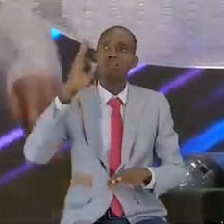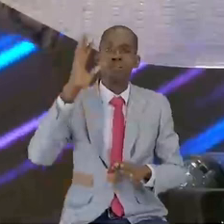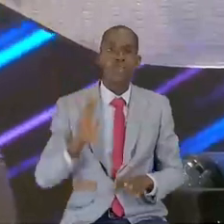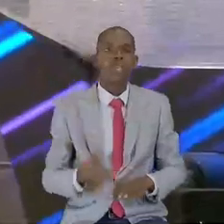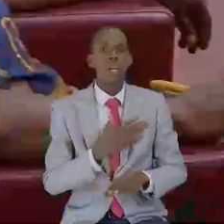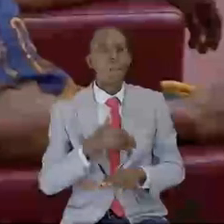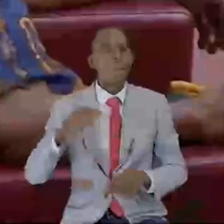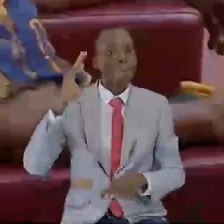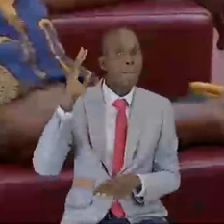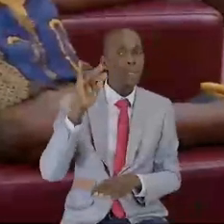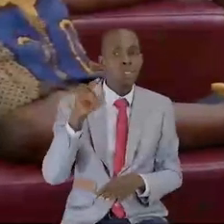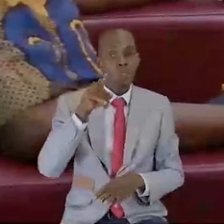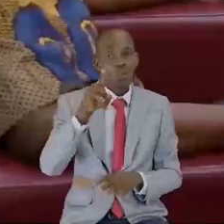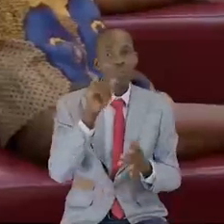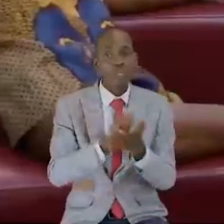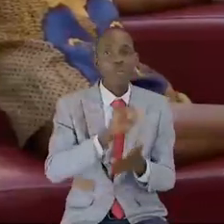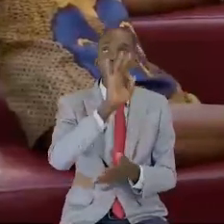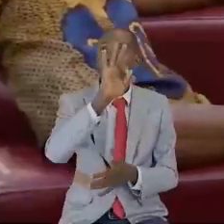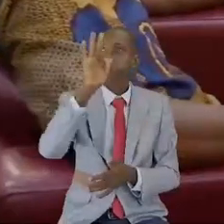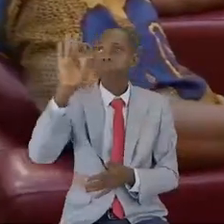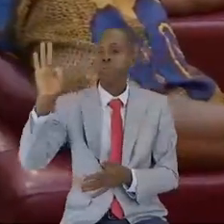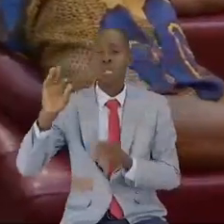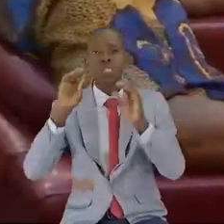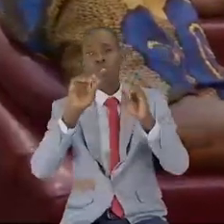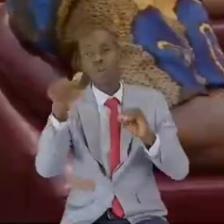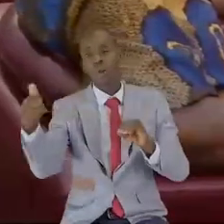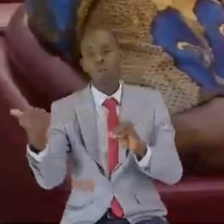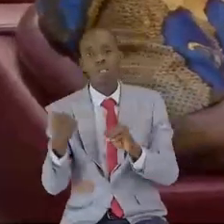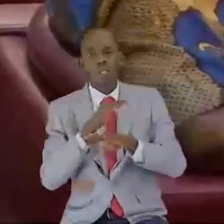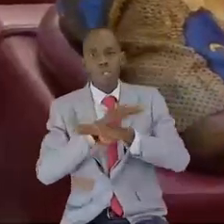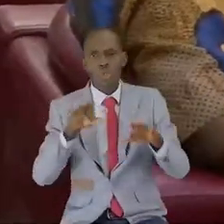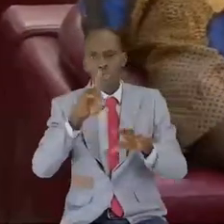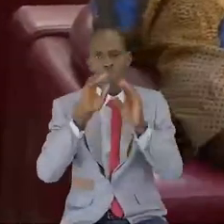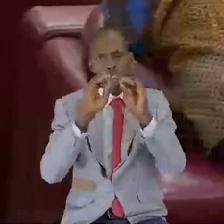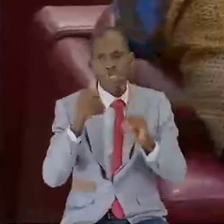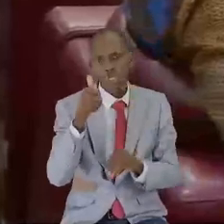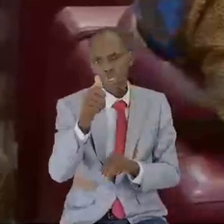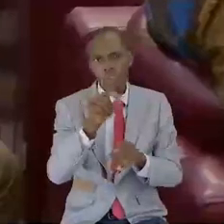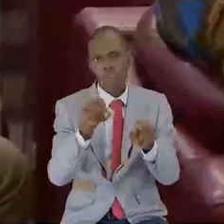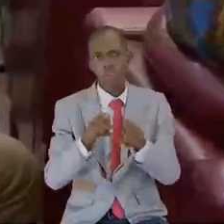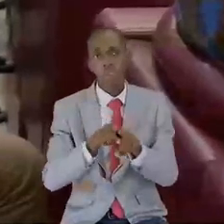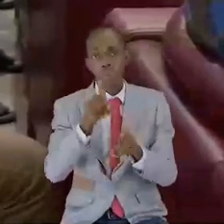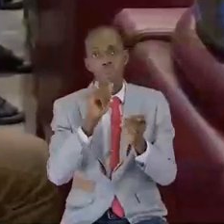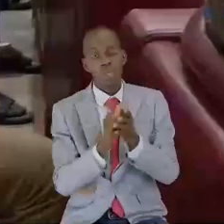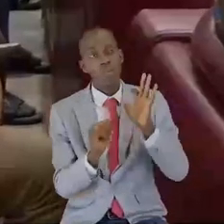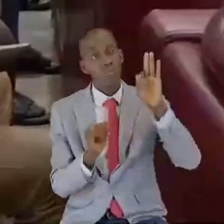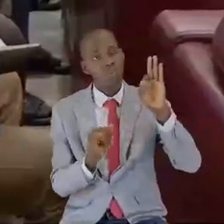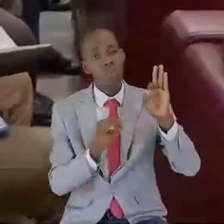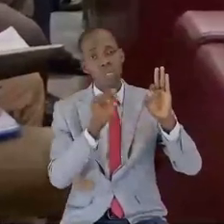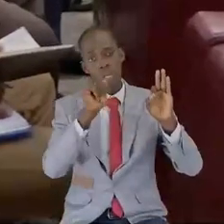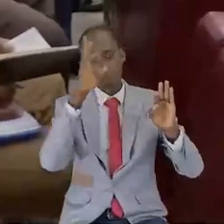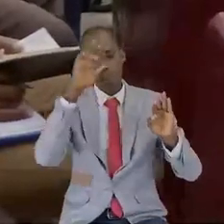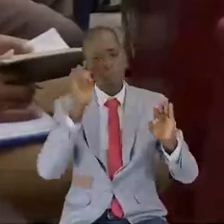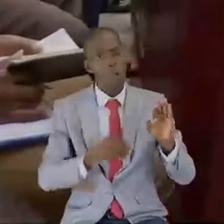prêches. Toi qui enseignes les autres, est-ce que tu ne t'enseignes pas? Toi qui enseignes de ne pas